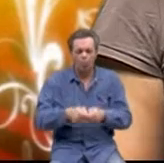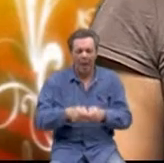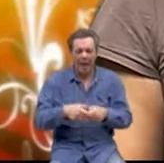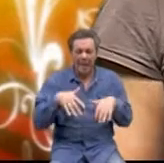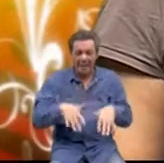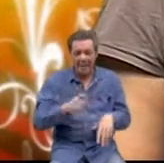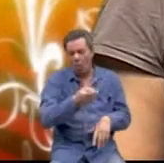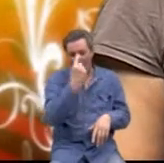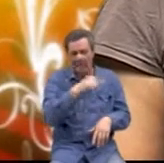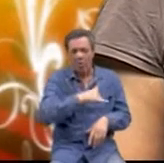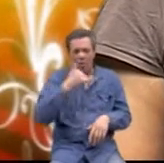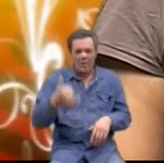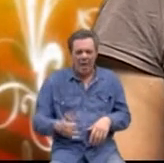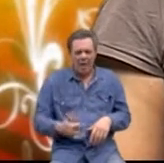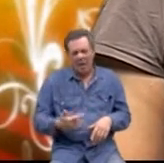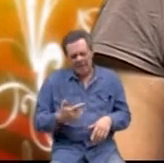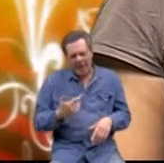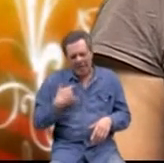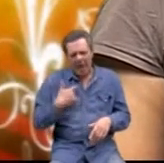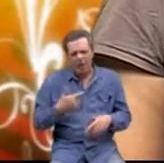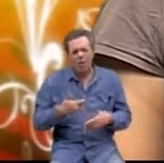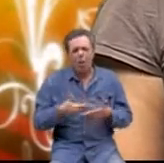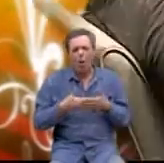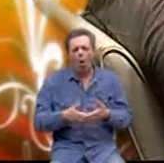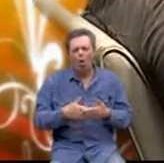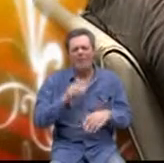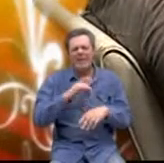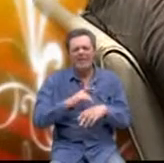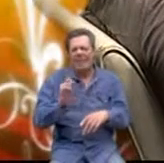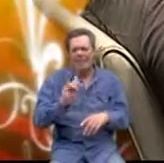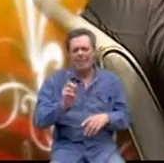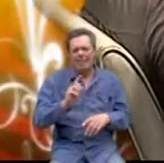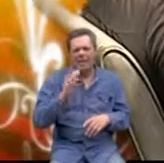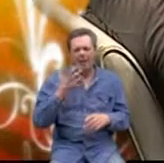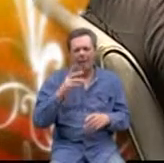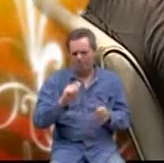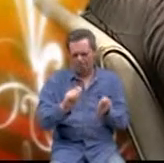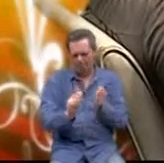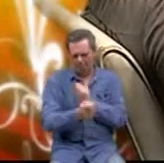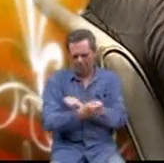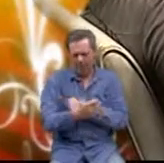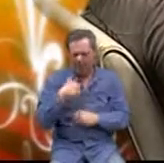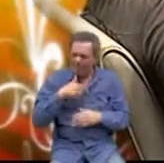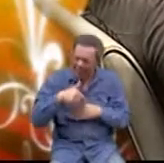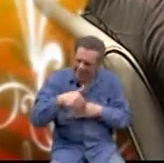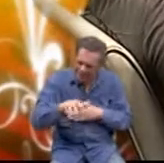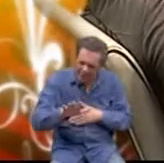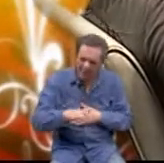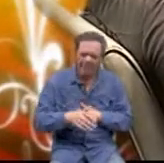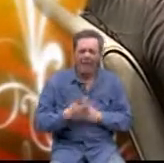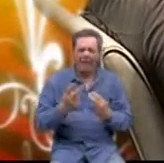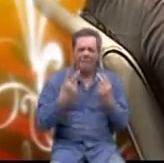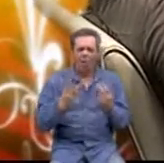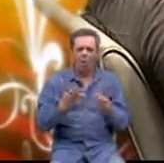tada do sad ja bih rekla da se negdje naš osnovni cilj djelovanja i nije previše promijenio. Nama i dalje